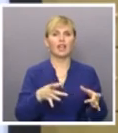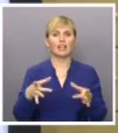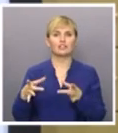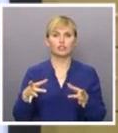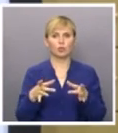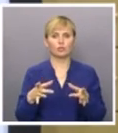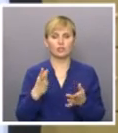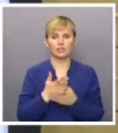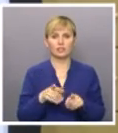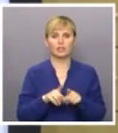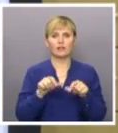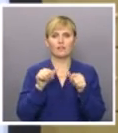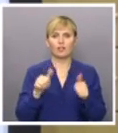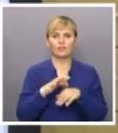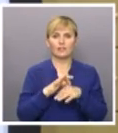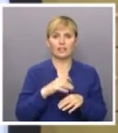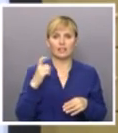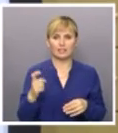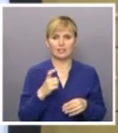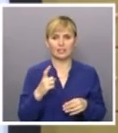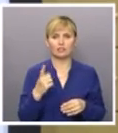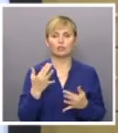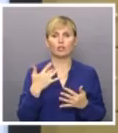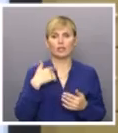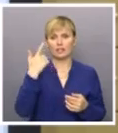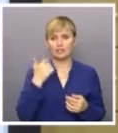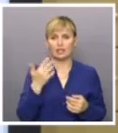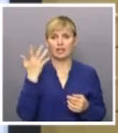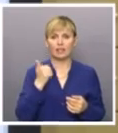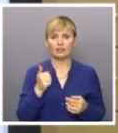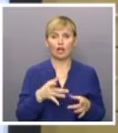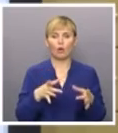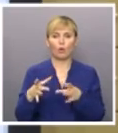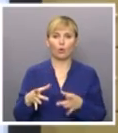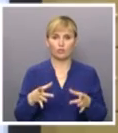такая форма, да, как бы ведения хозяйств, насколько я знаю, когда озеро